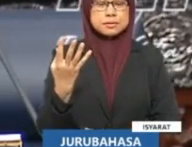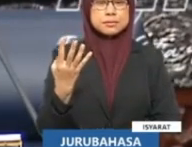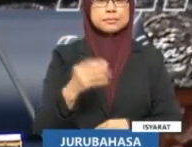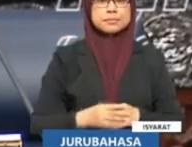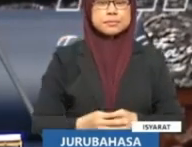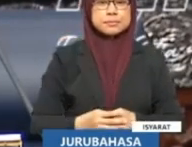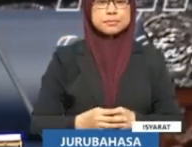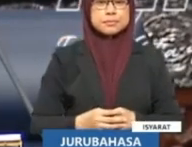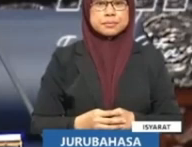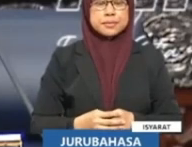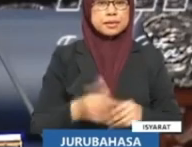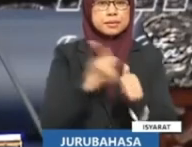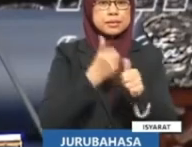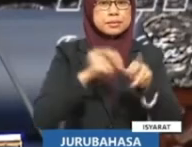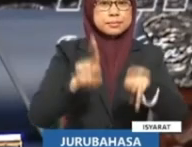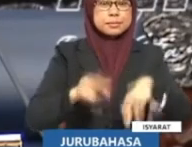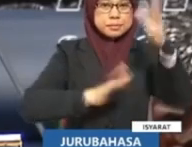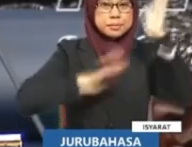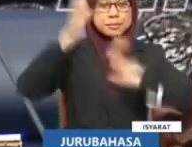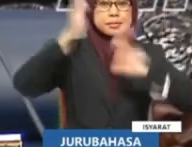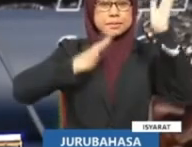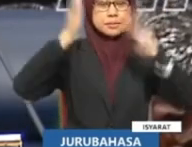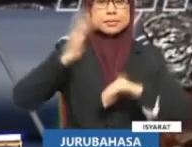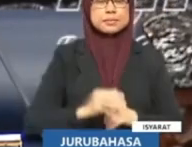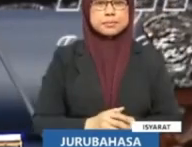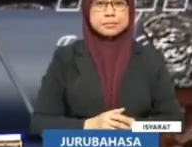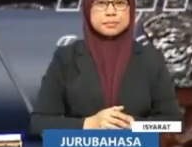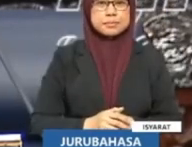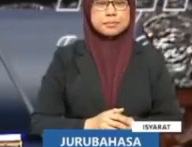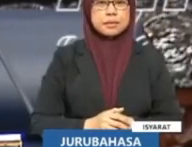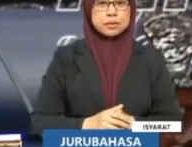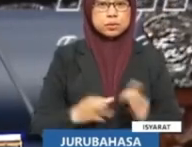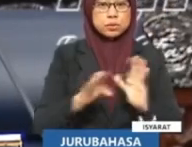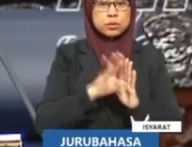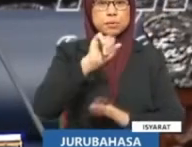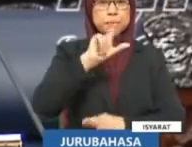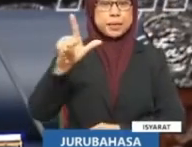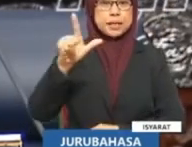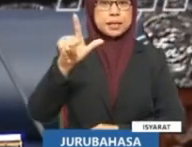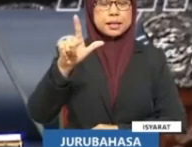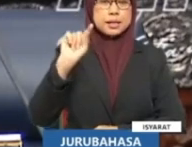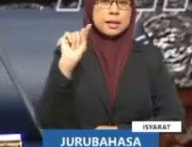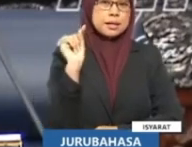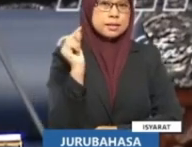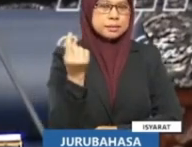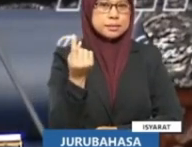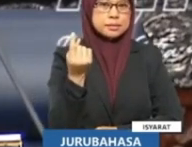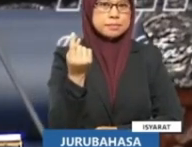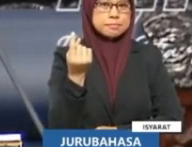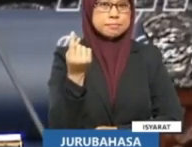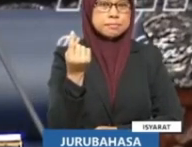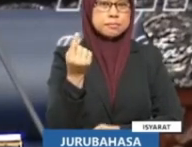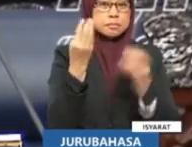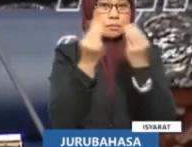diberikan kepada setiap rakyat Malaysia ini sebagai contoh 1B Leni Belnya hanya